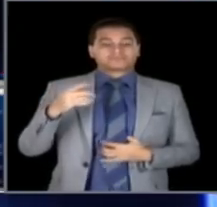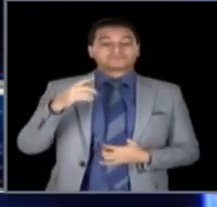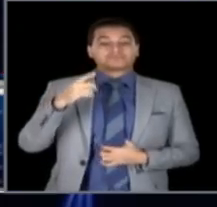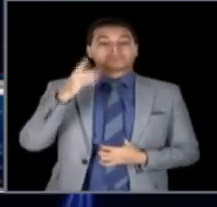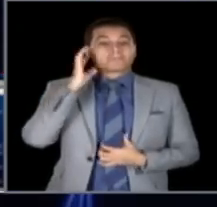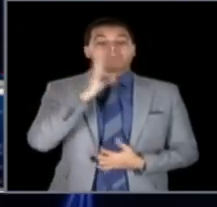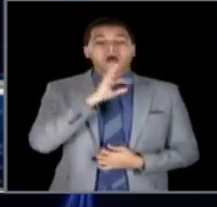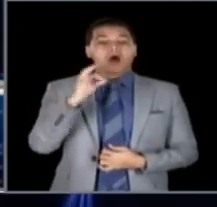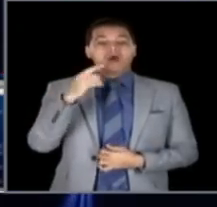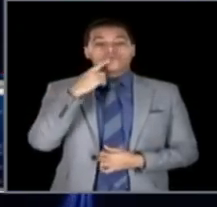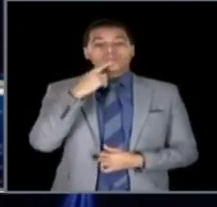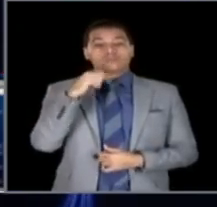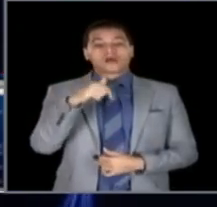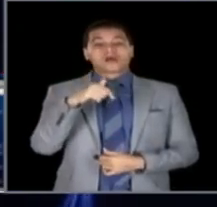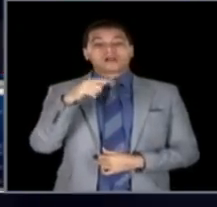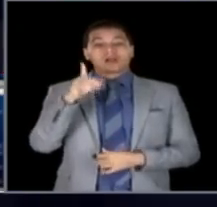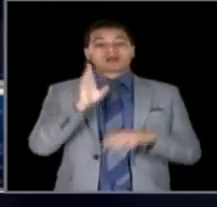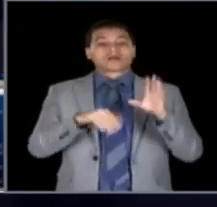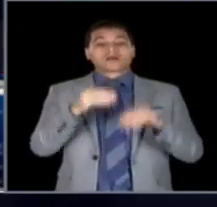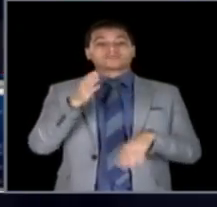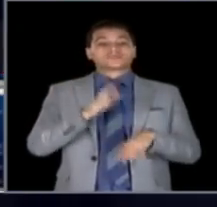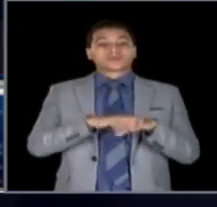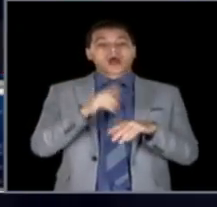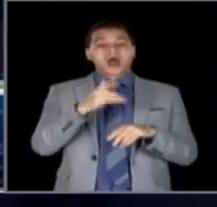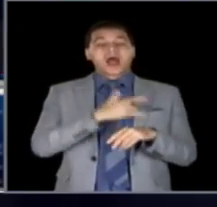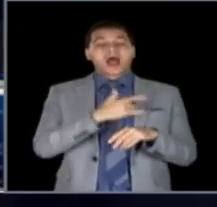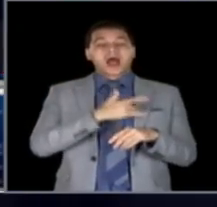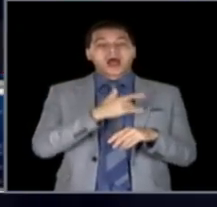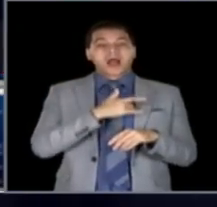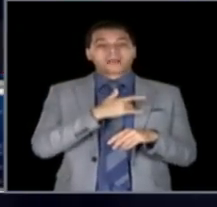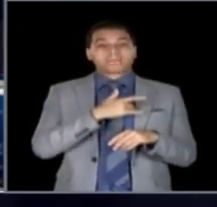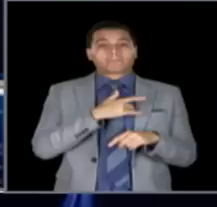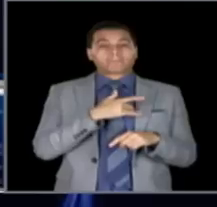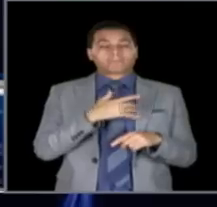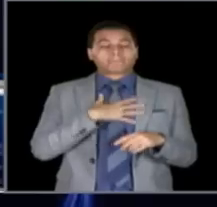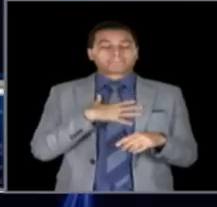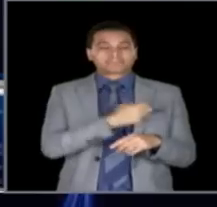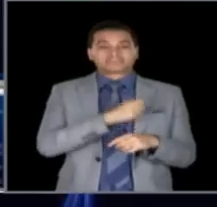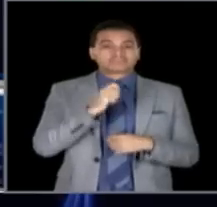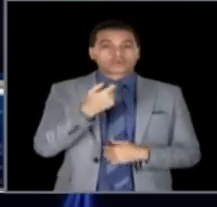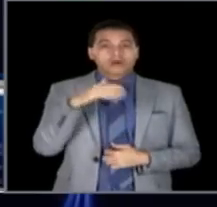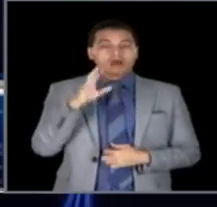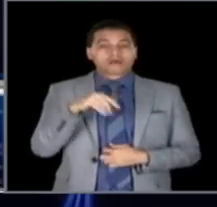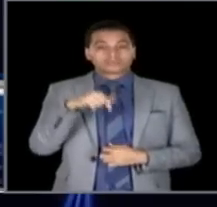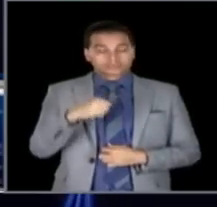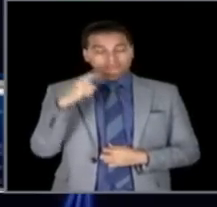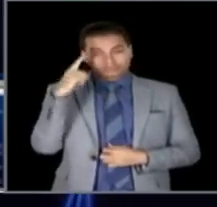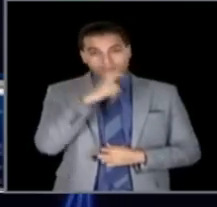الجارديان قالت عنها رواية تخطف الأنفاس، breath taking. فيش